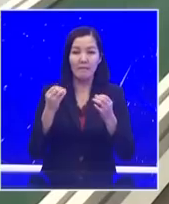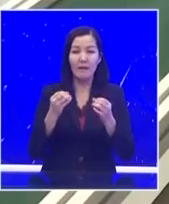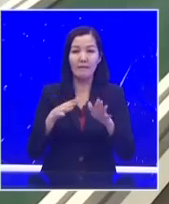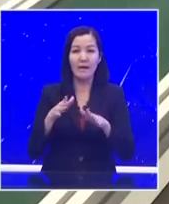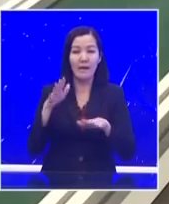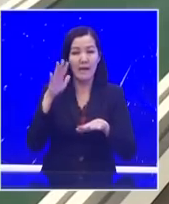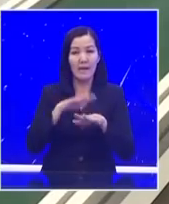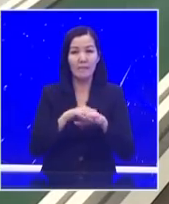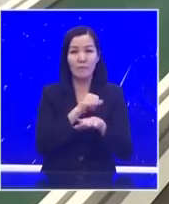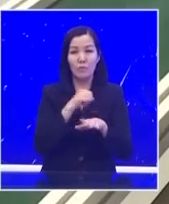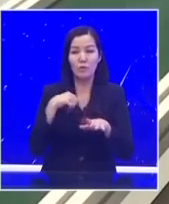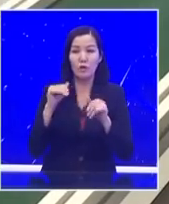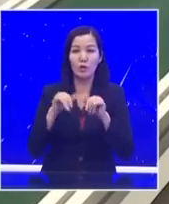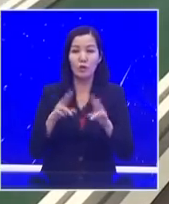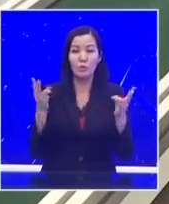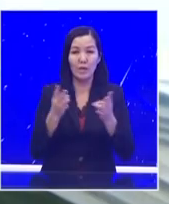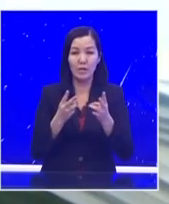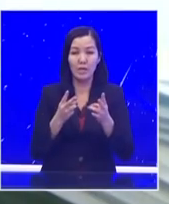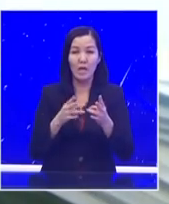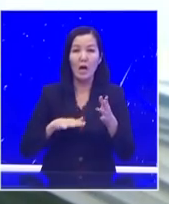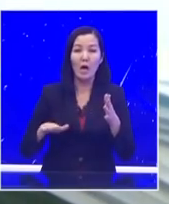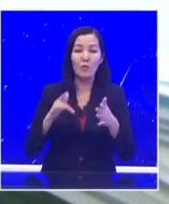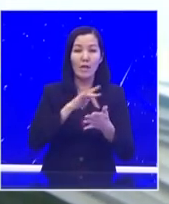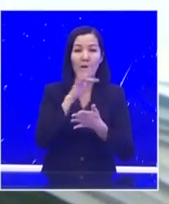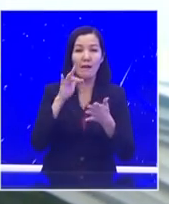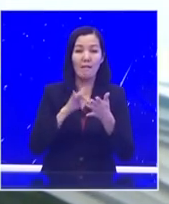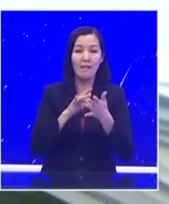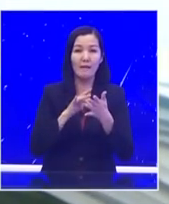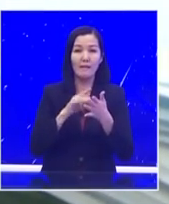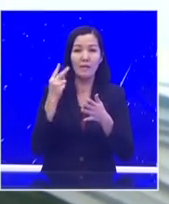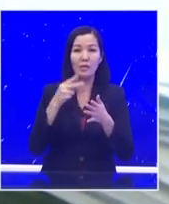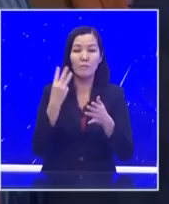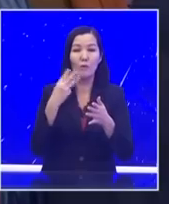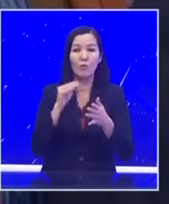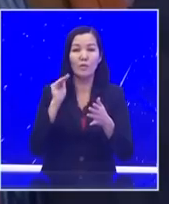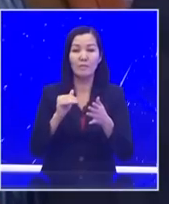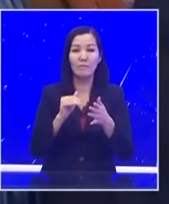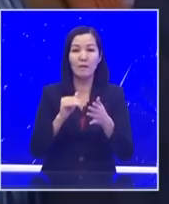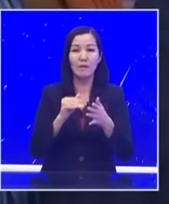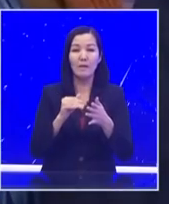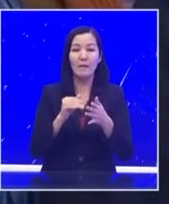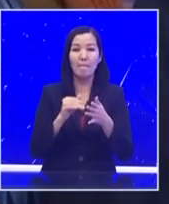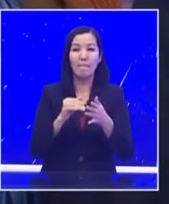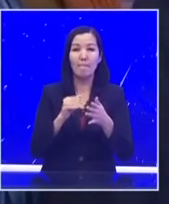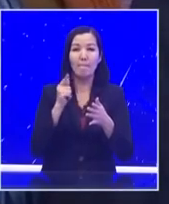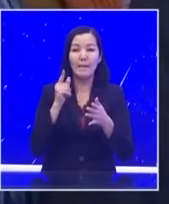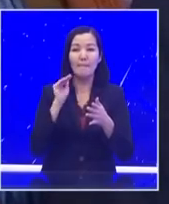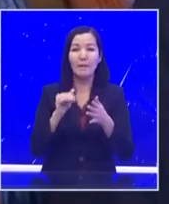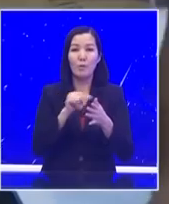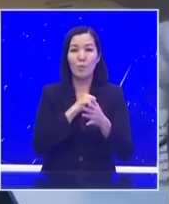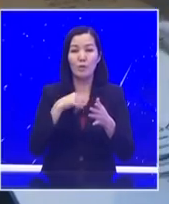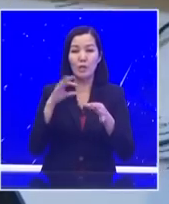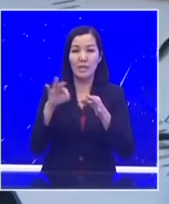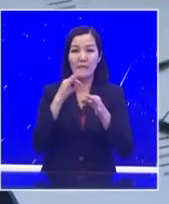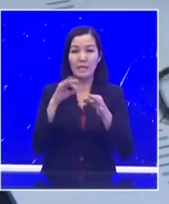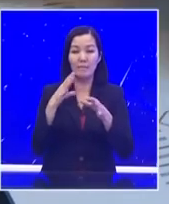әкімдер іскерлігімен шешіліп жатыр. Аудан қалалардың алды 20-30 мыңдап, соңы 1 мың данасын қолдан тігіп жатырмыз